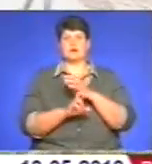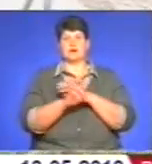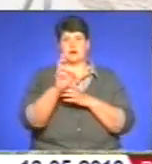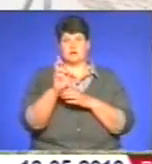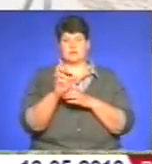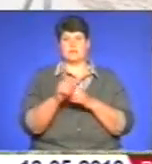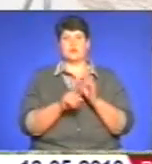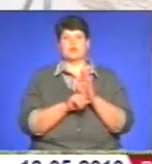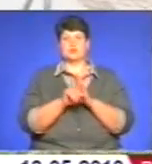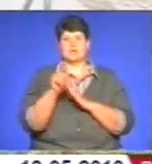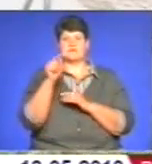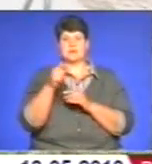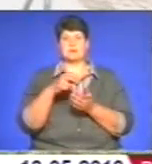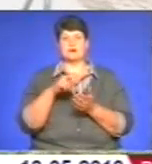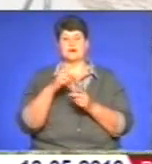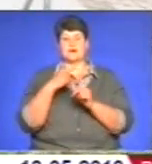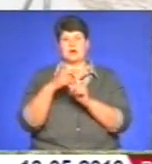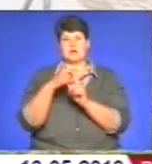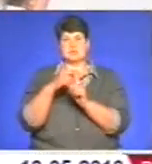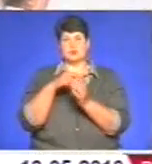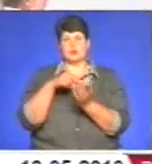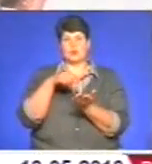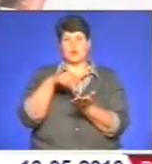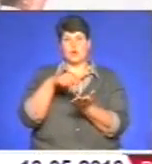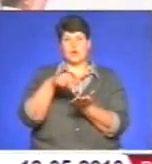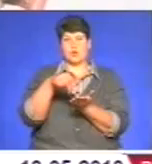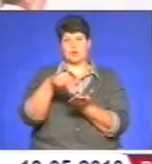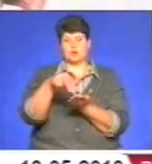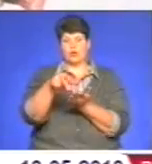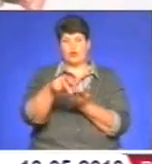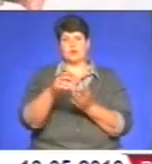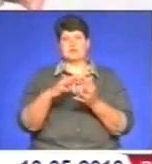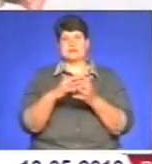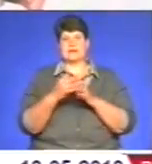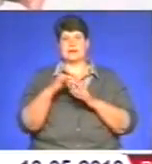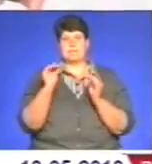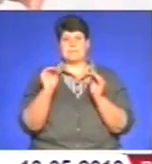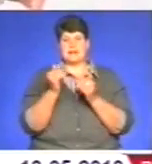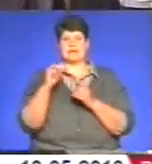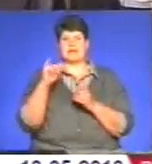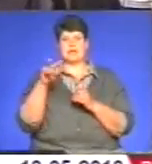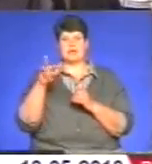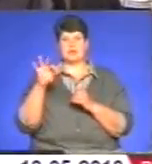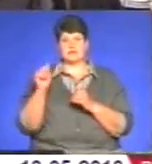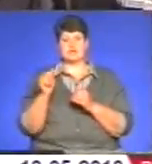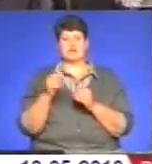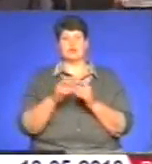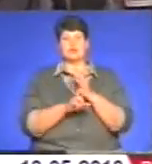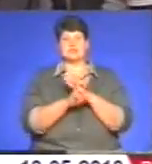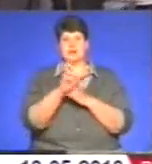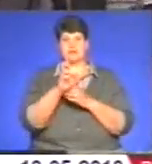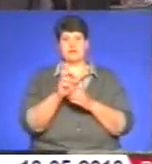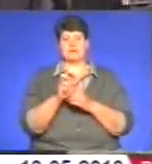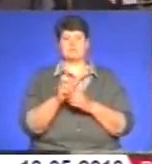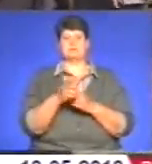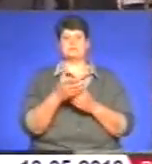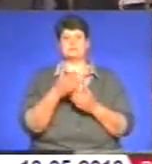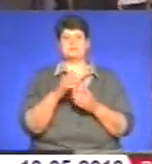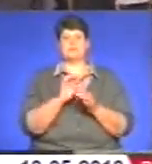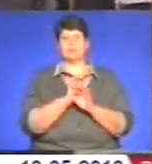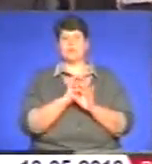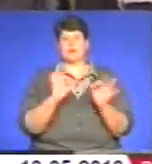хресним ходом від Свято-Вознесенського храму села Велика Іловиця до храму преподобного Амфілохія. Участь у